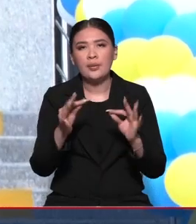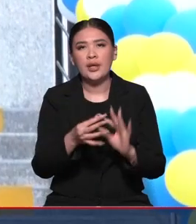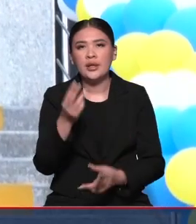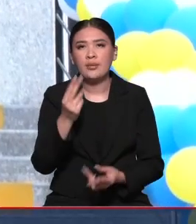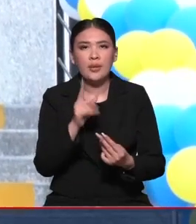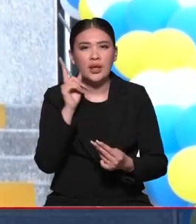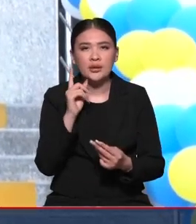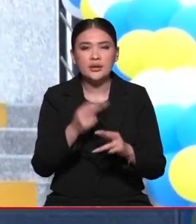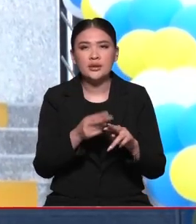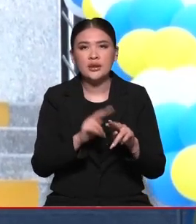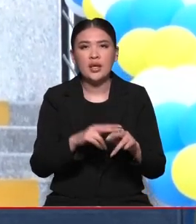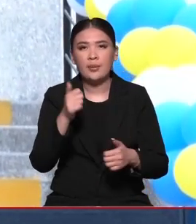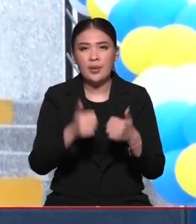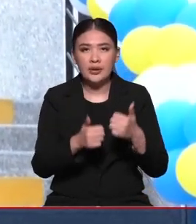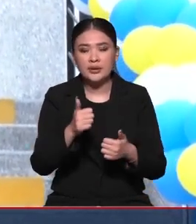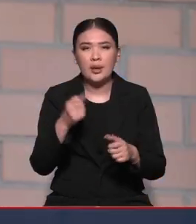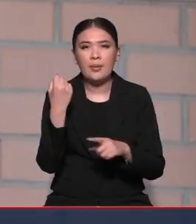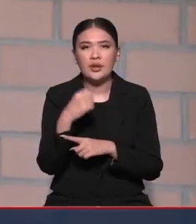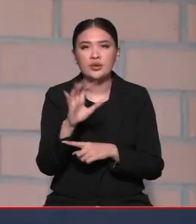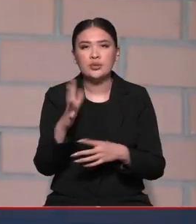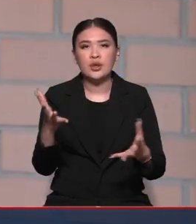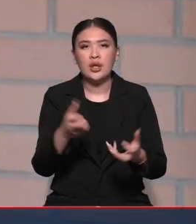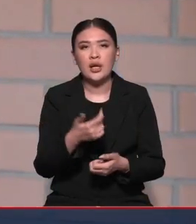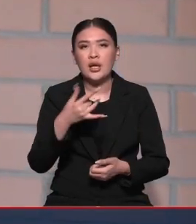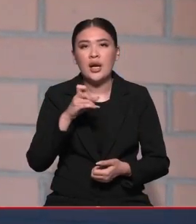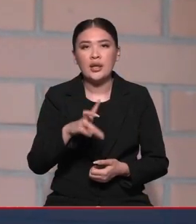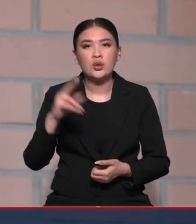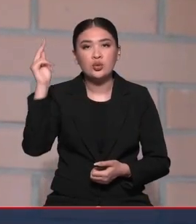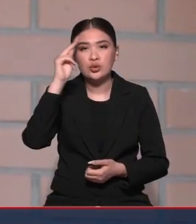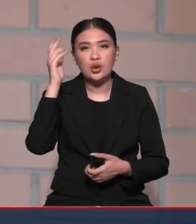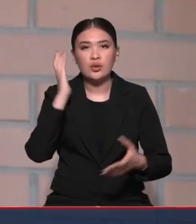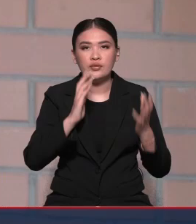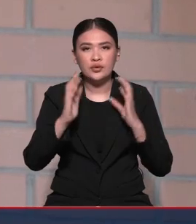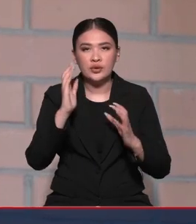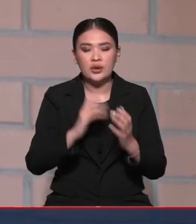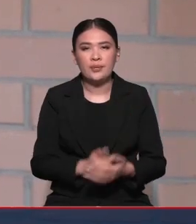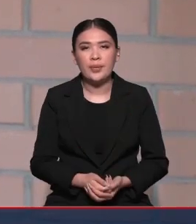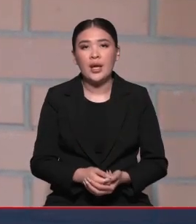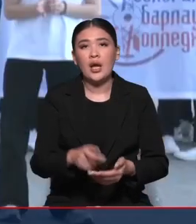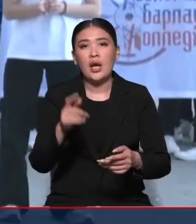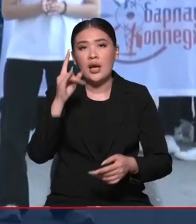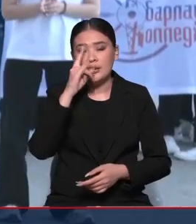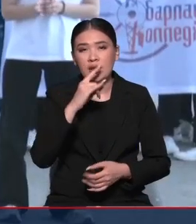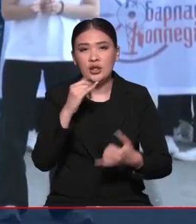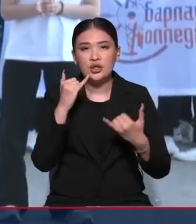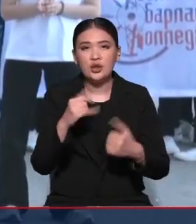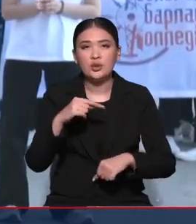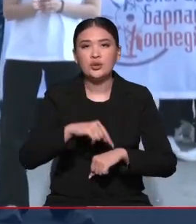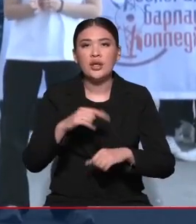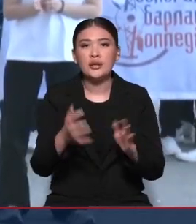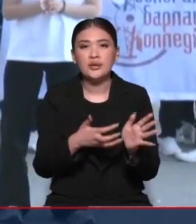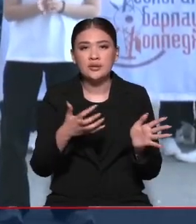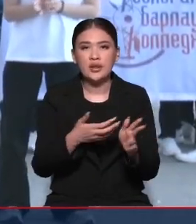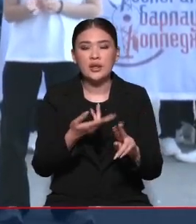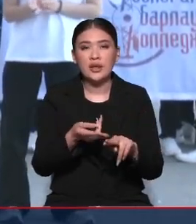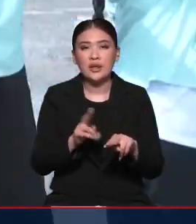продлится до конца недели а победители получат образовательные гранты на обучение в вузах страны к слову сейчас в Казахстане ощущается дефицит